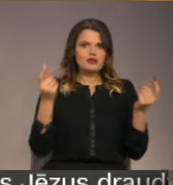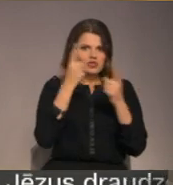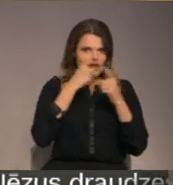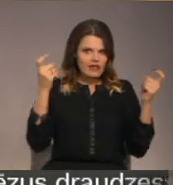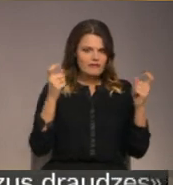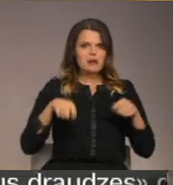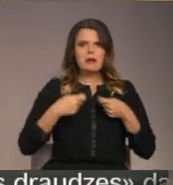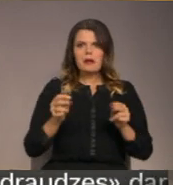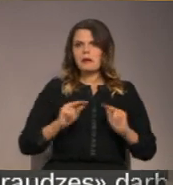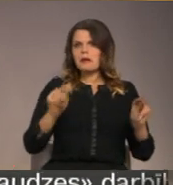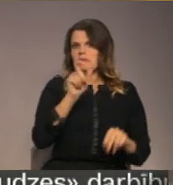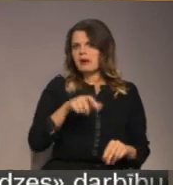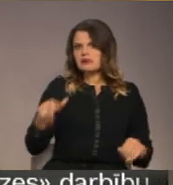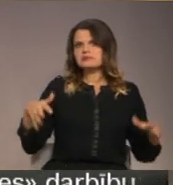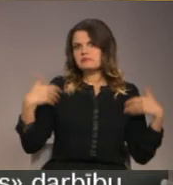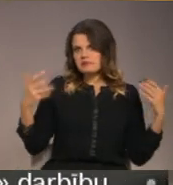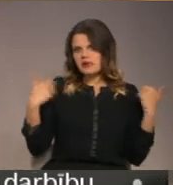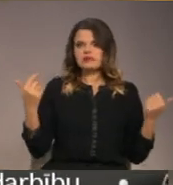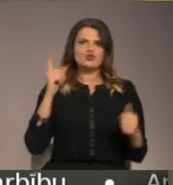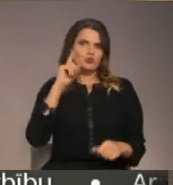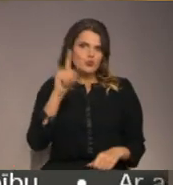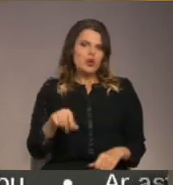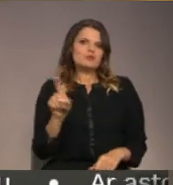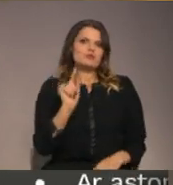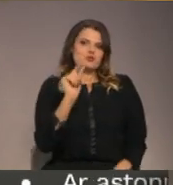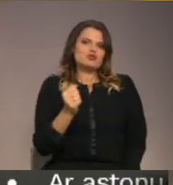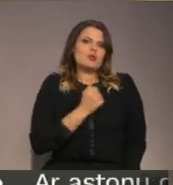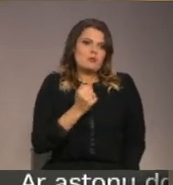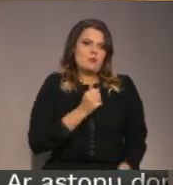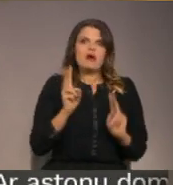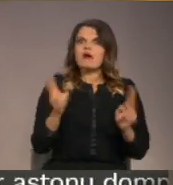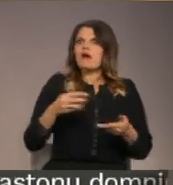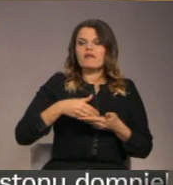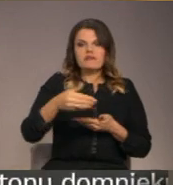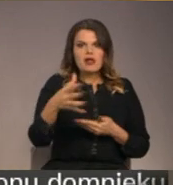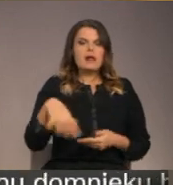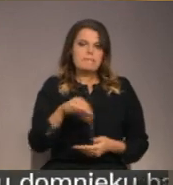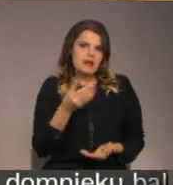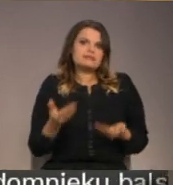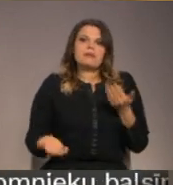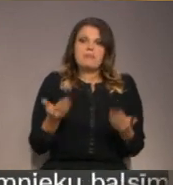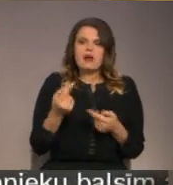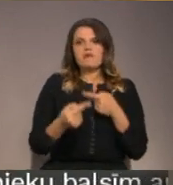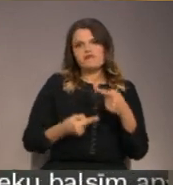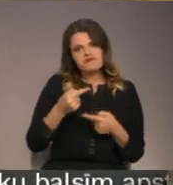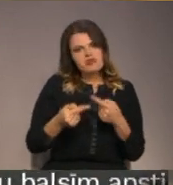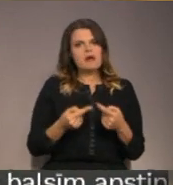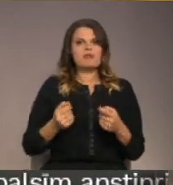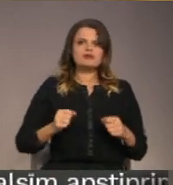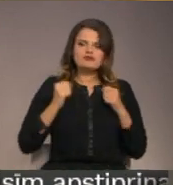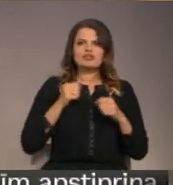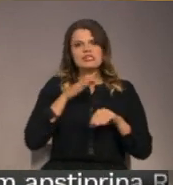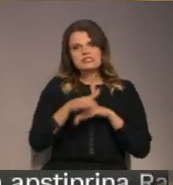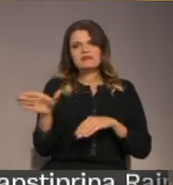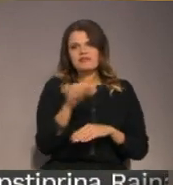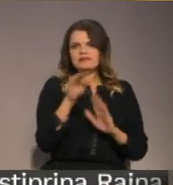informācija, pasniedzēji ir priecīgi, tā ka, protams, ir nedaudz bail. Kā būs tālāk? Mēs mēģinām un vienmēr esam mēģinājuši izpildīt